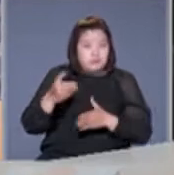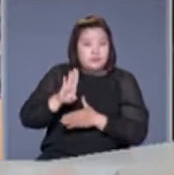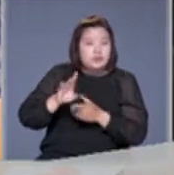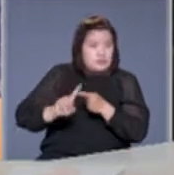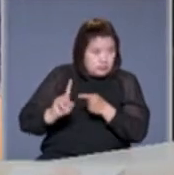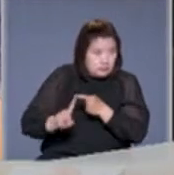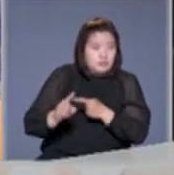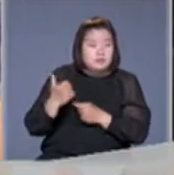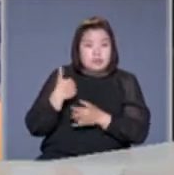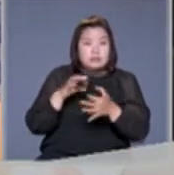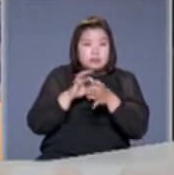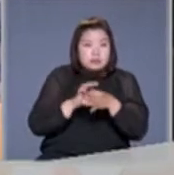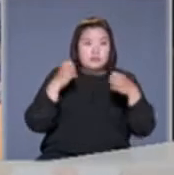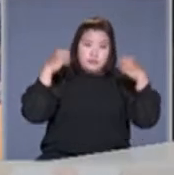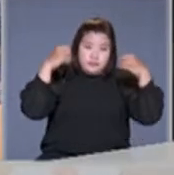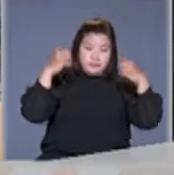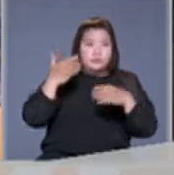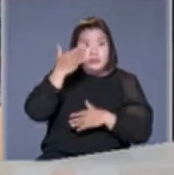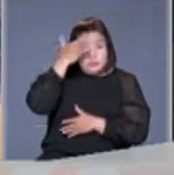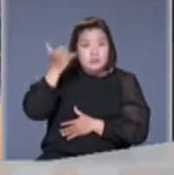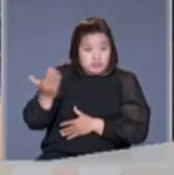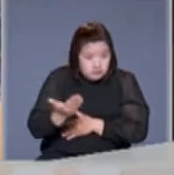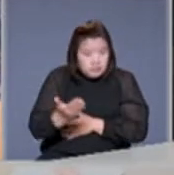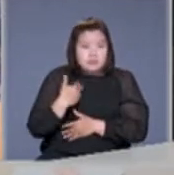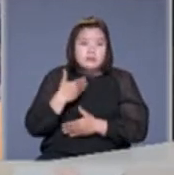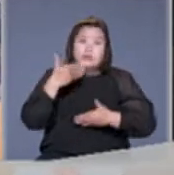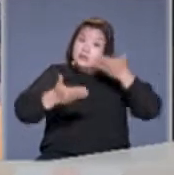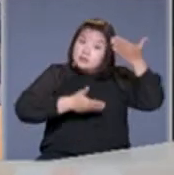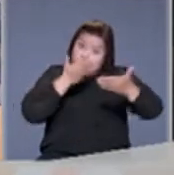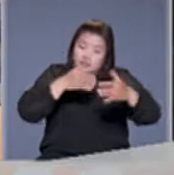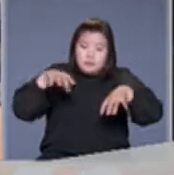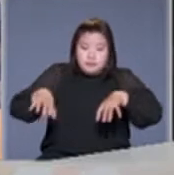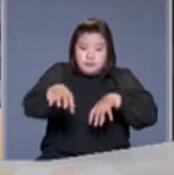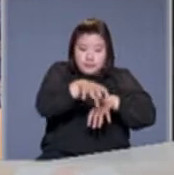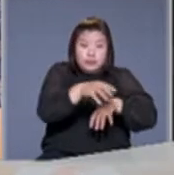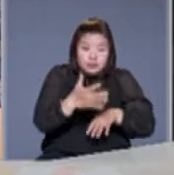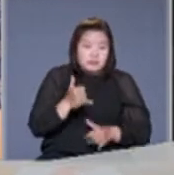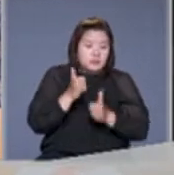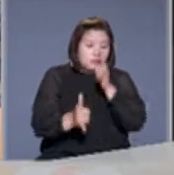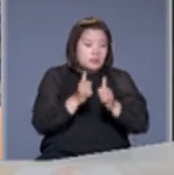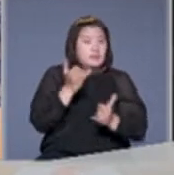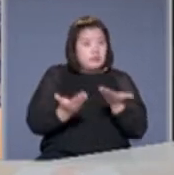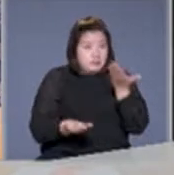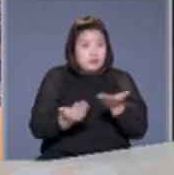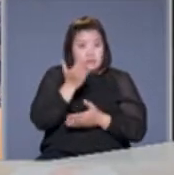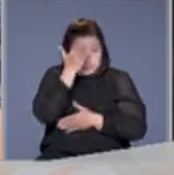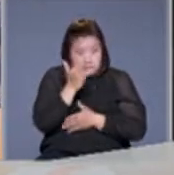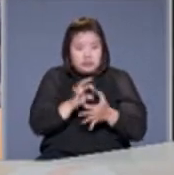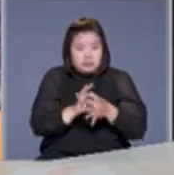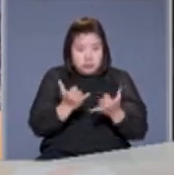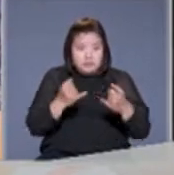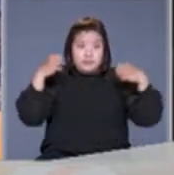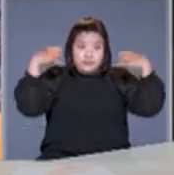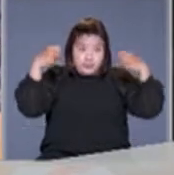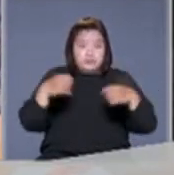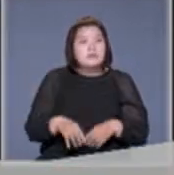ผู้ค้ากับการไฟฟ้านครหลวงเนี่ยมาร่วมออกบูธด้วยนะครับเพื่อแสดงให้เห็นว่าศักยภาพของการไฟฟ้านครหลวงณวันนี้เนี่ยเ